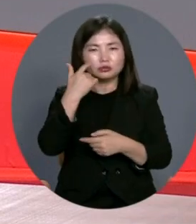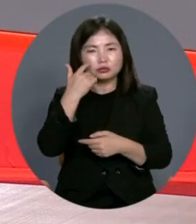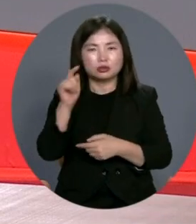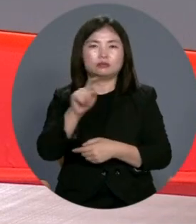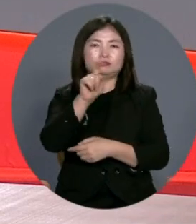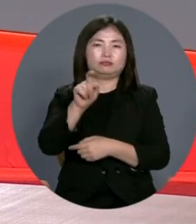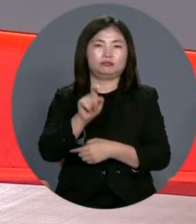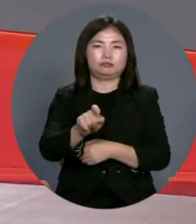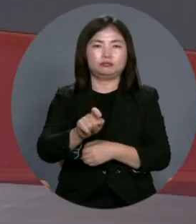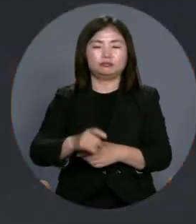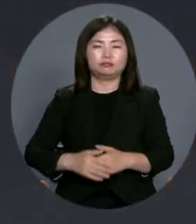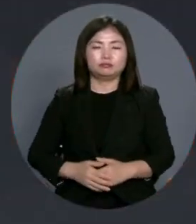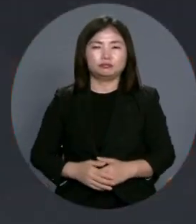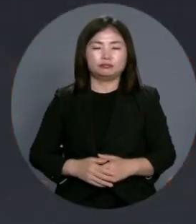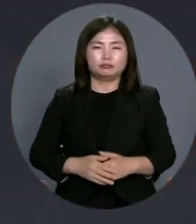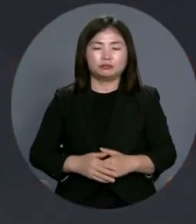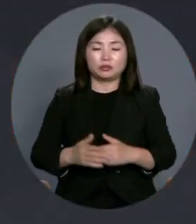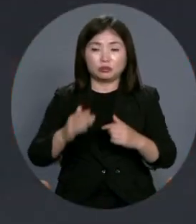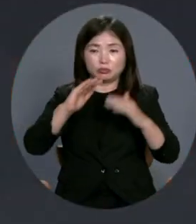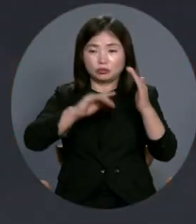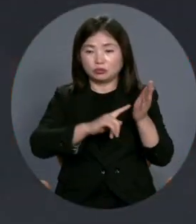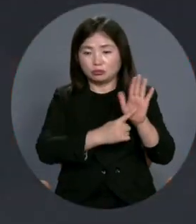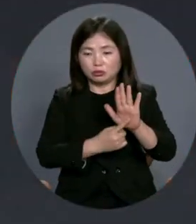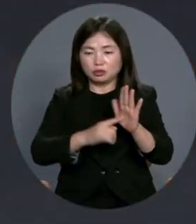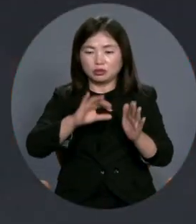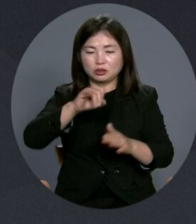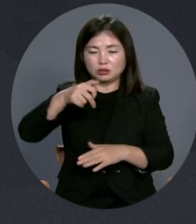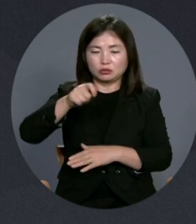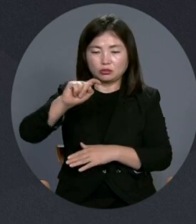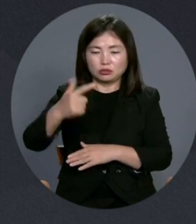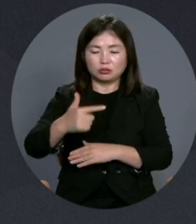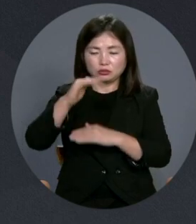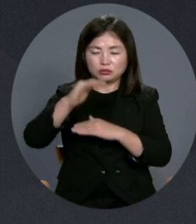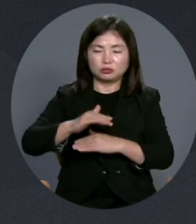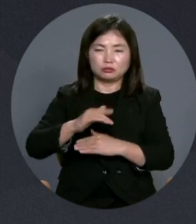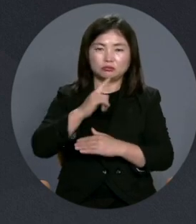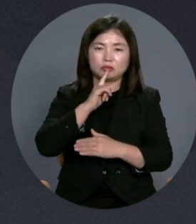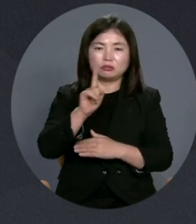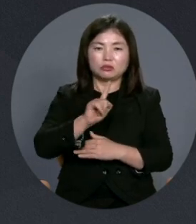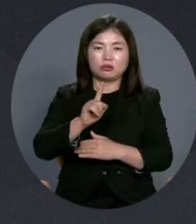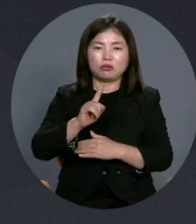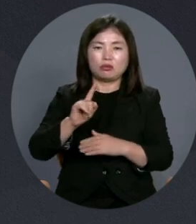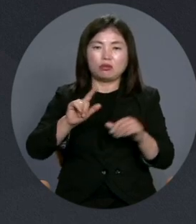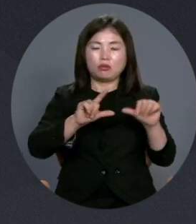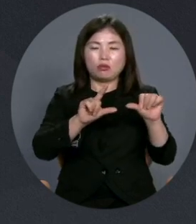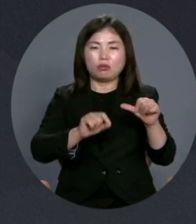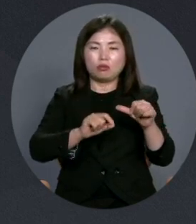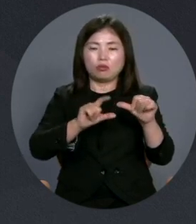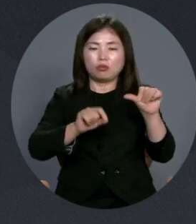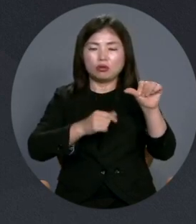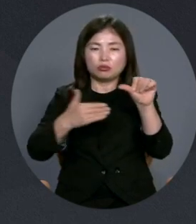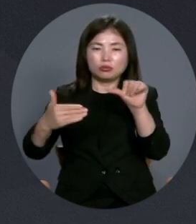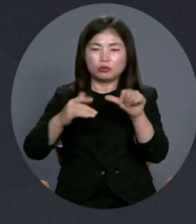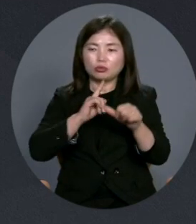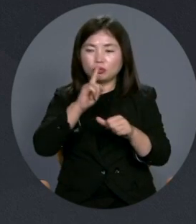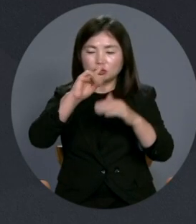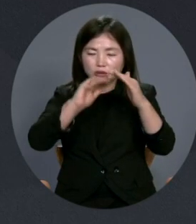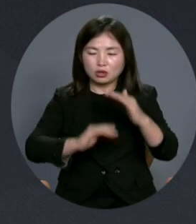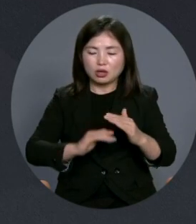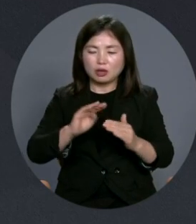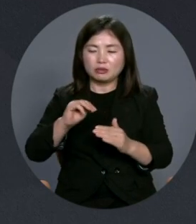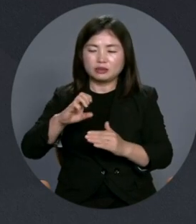다뤘습니다 생각하고 있 이런 보도를 두고 이종원 대구시 특보는 5월 9일 고소장을 통해서